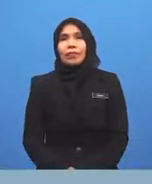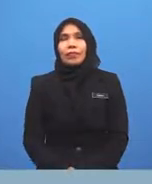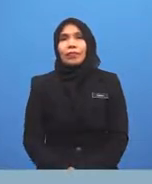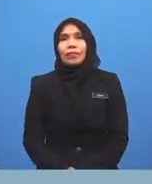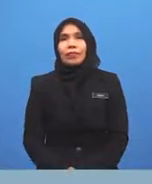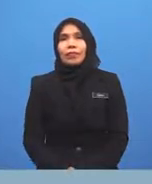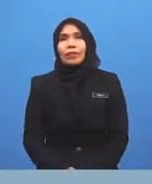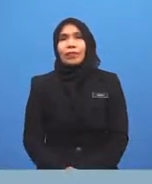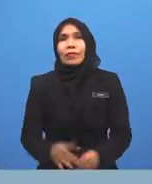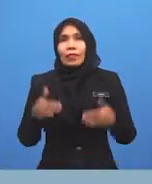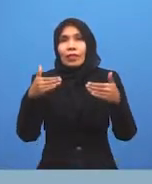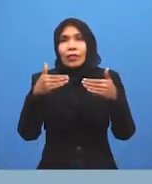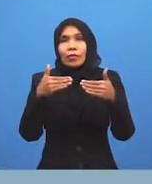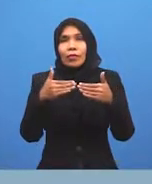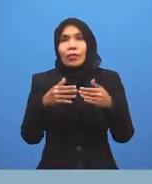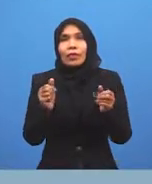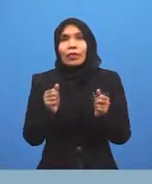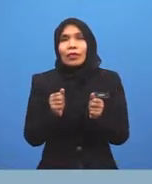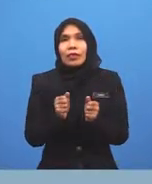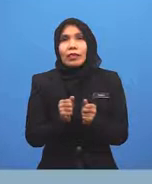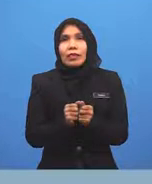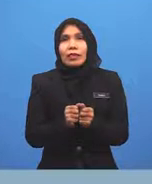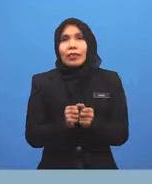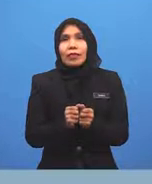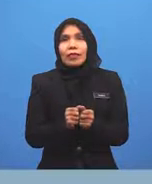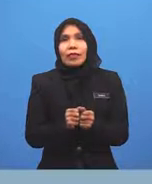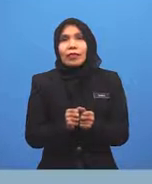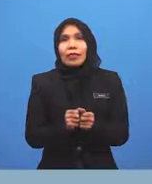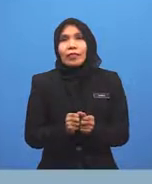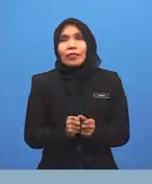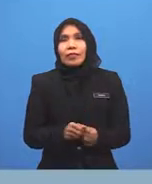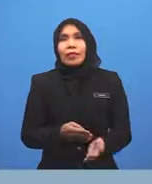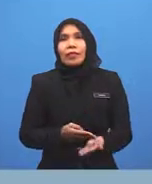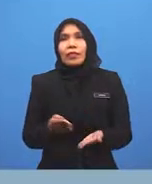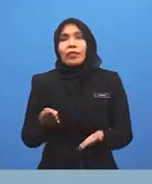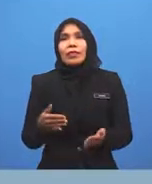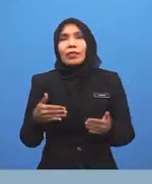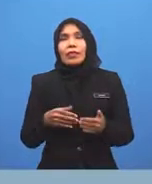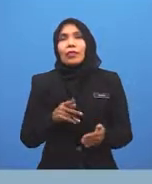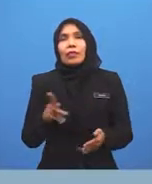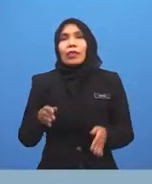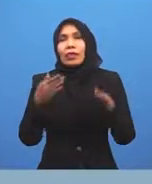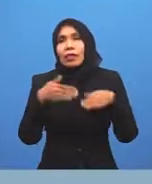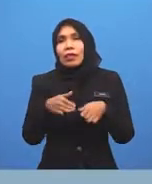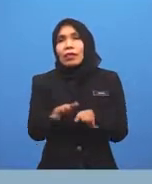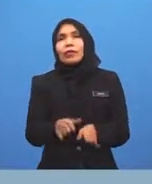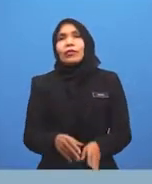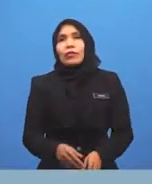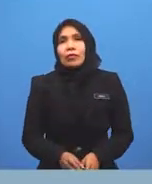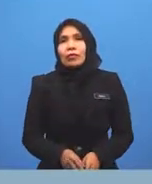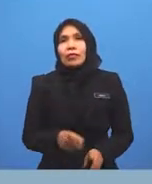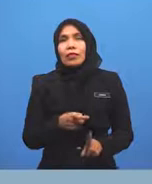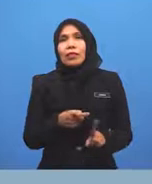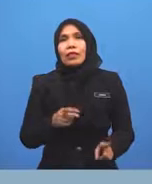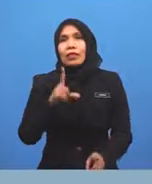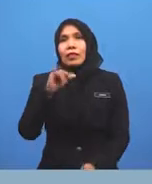Commutator ini disambungkan dengan berus karbon bagi menyambungkan arus dari litar luar kepada